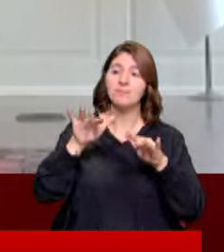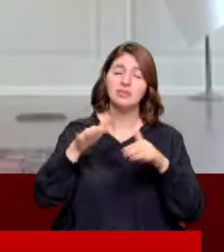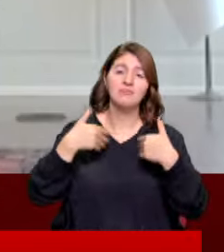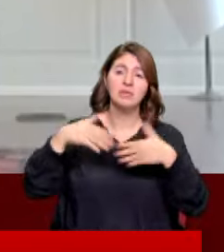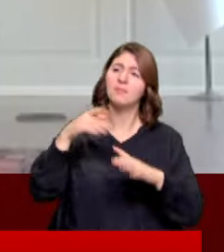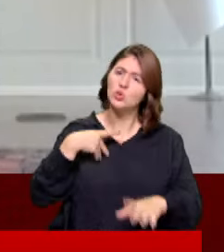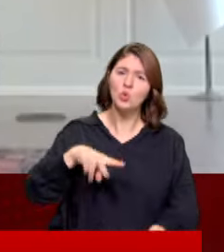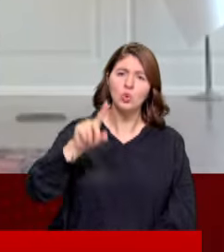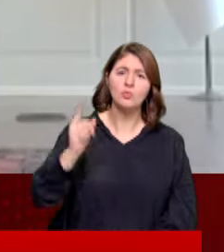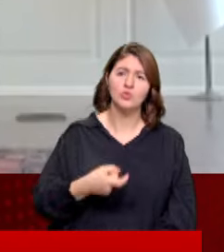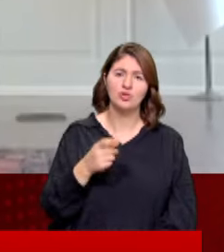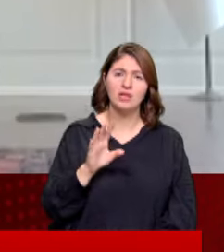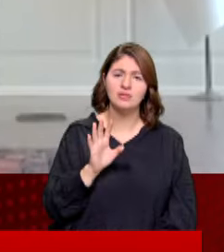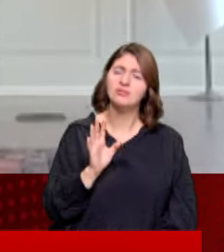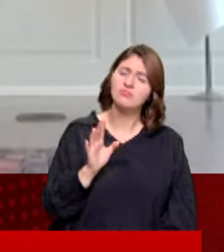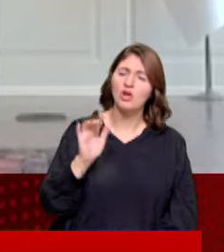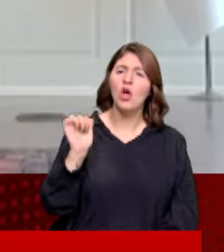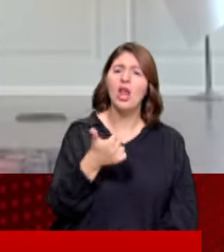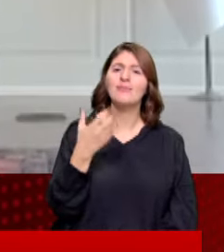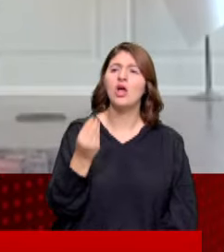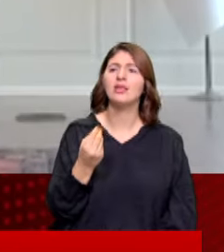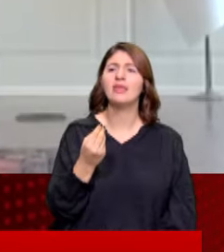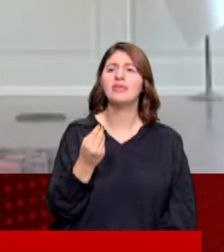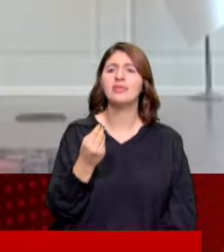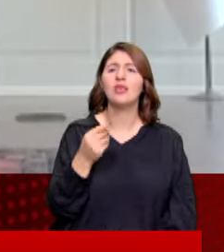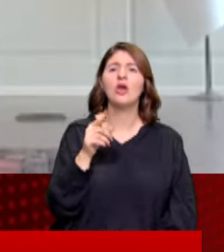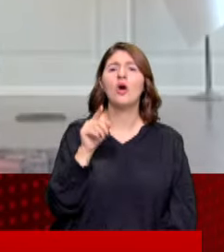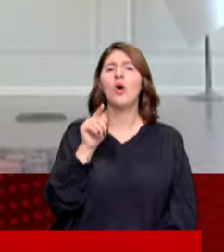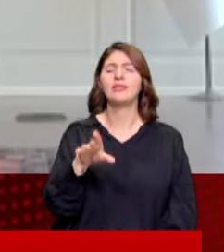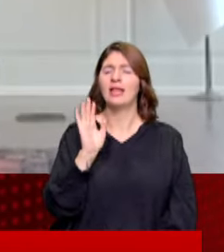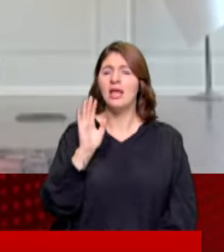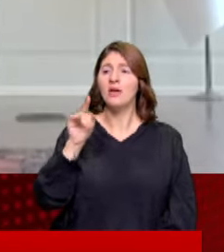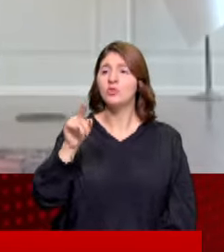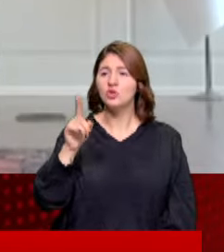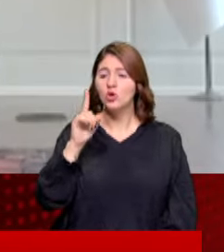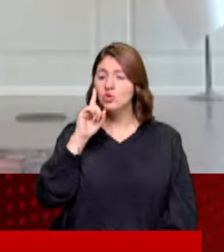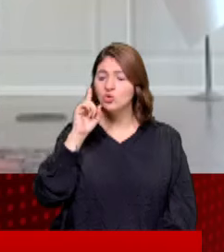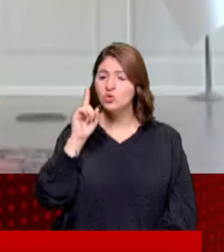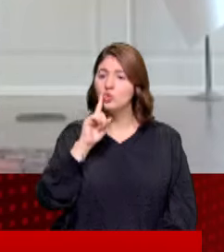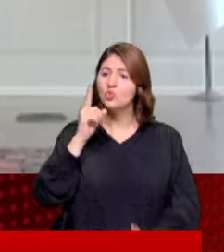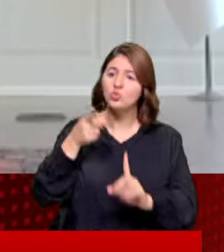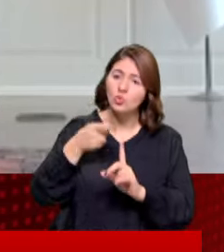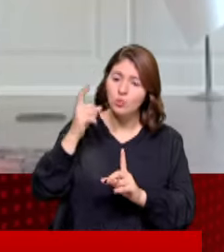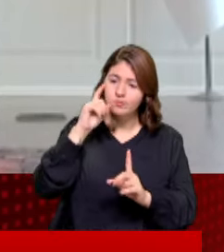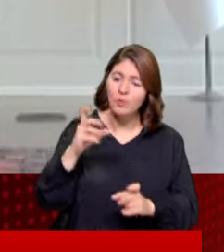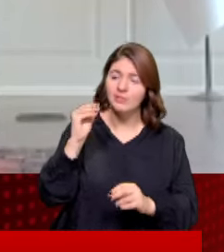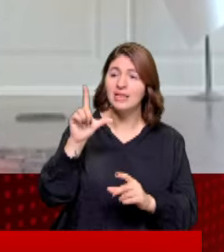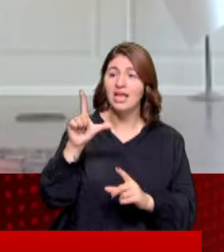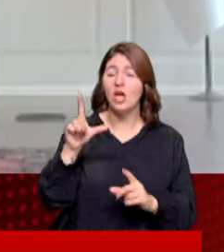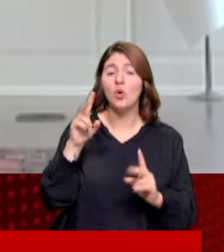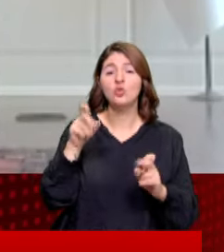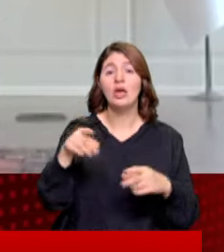Bir yolunu bulacağız onların. Önemli olan niyetin, bakın burada sorgulanması gereken şu.